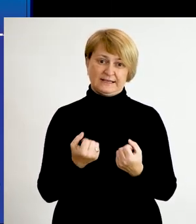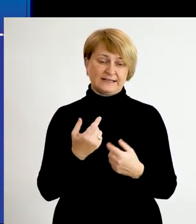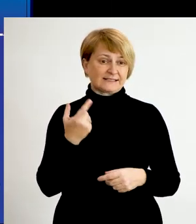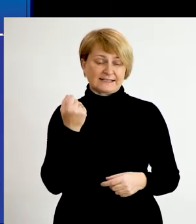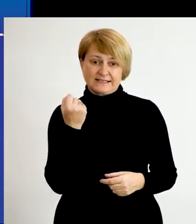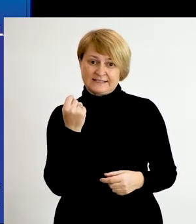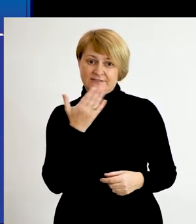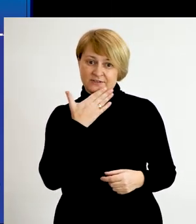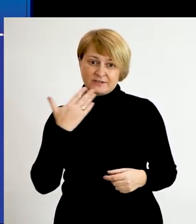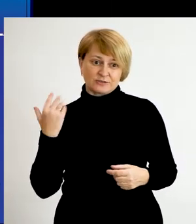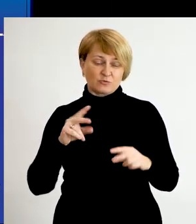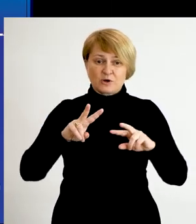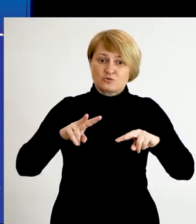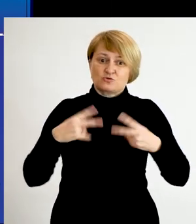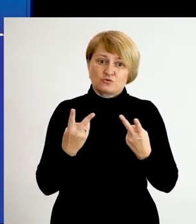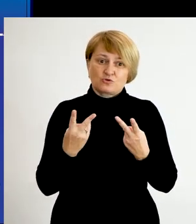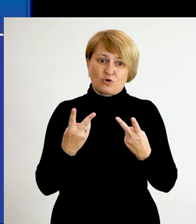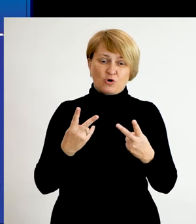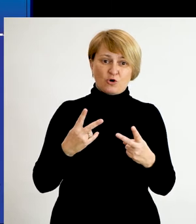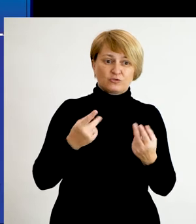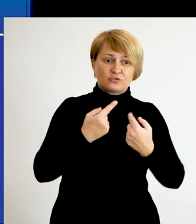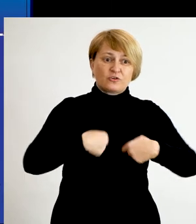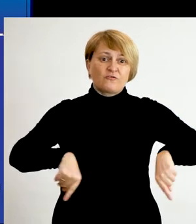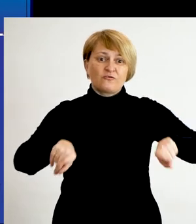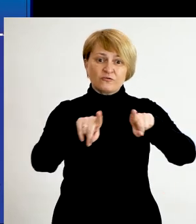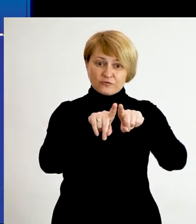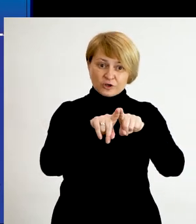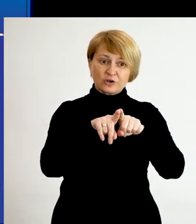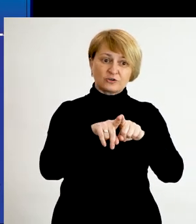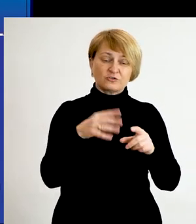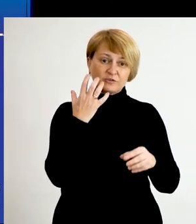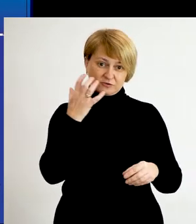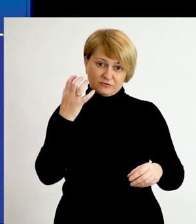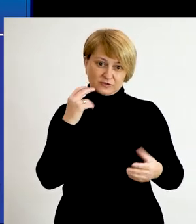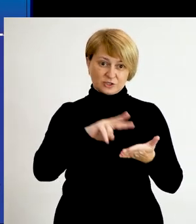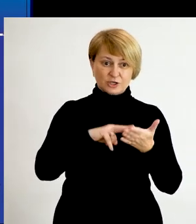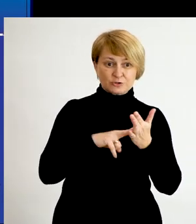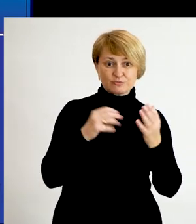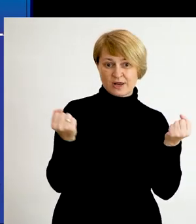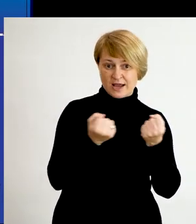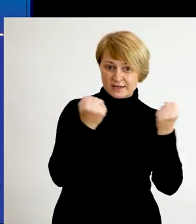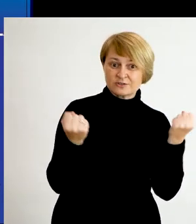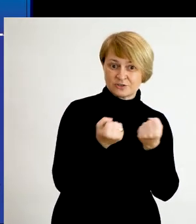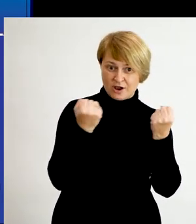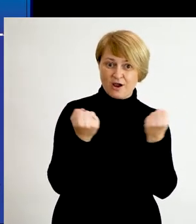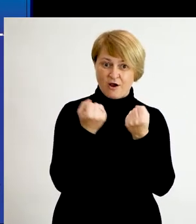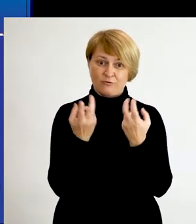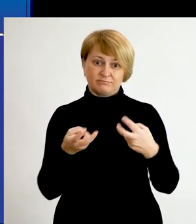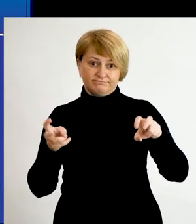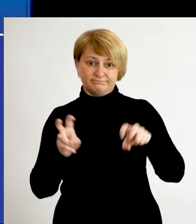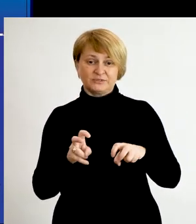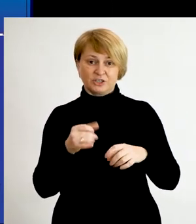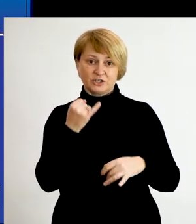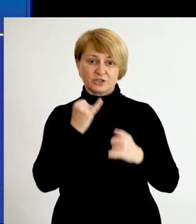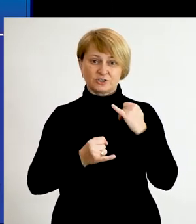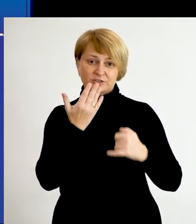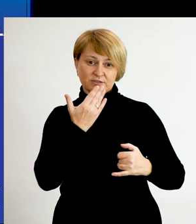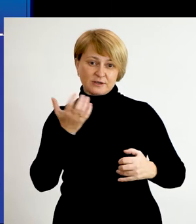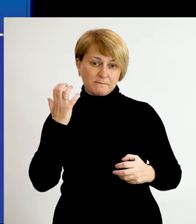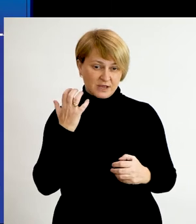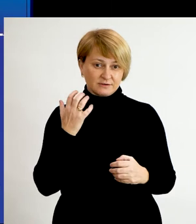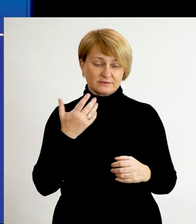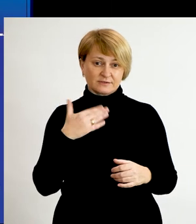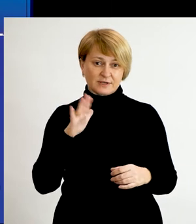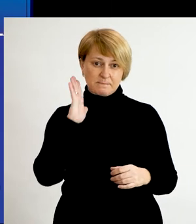że za chwilkę nie będziemy mieli z czego realizować inwestycji, jeżeli nie będzie szybkiego rozstrzygnięcia dotyczącego